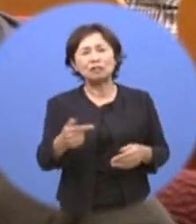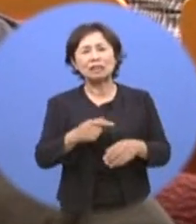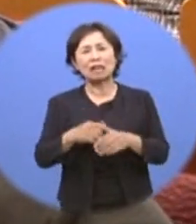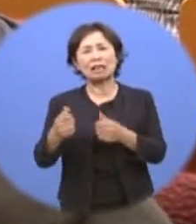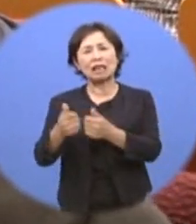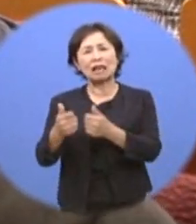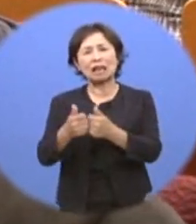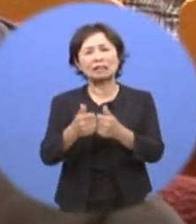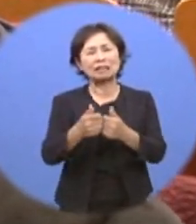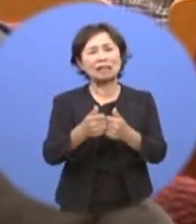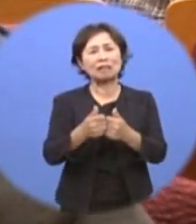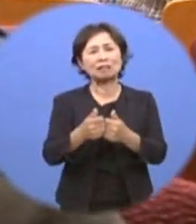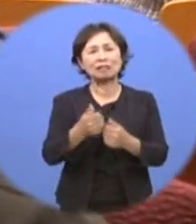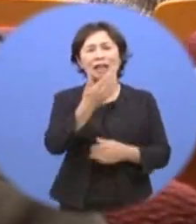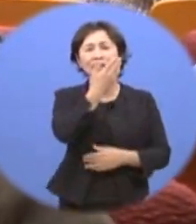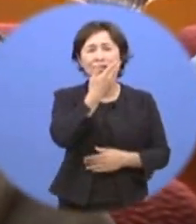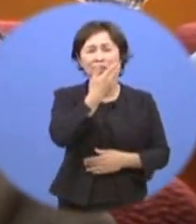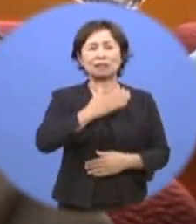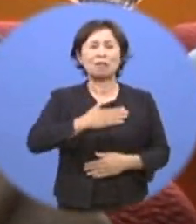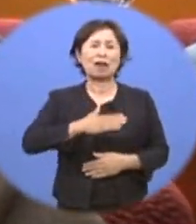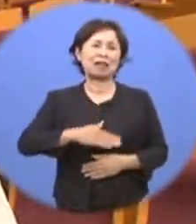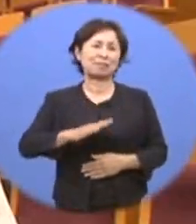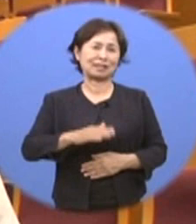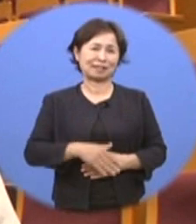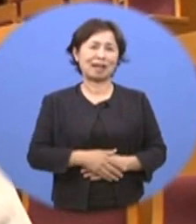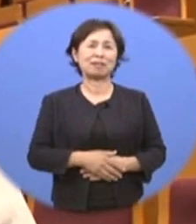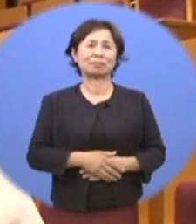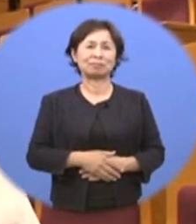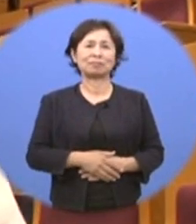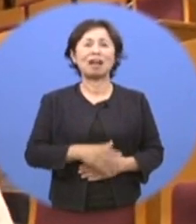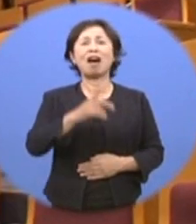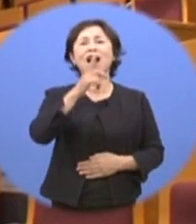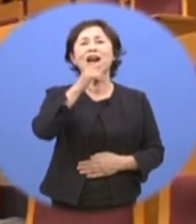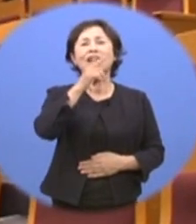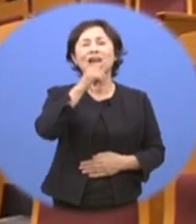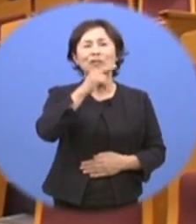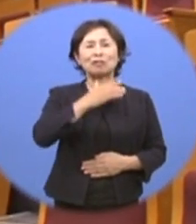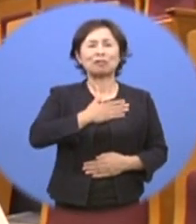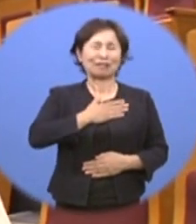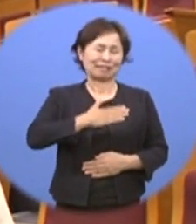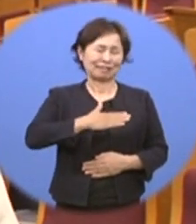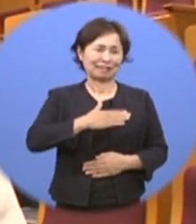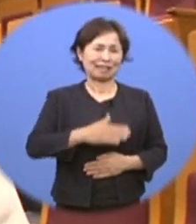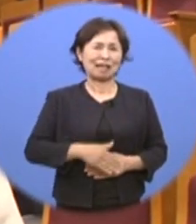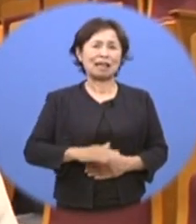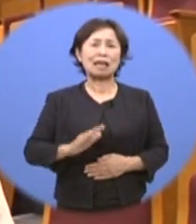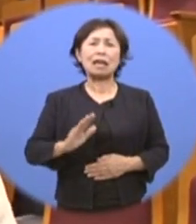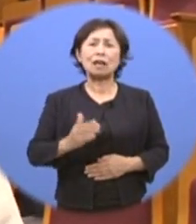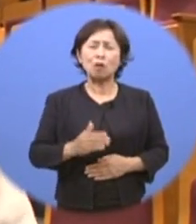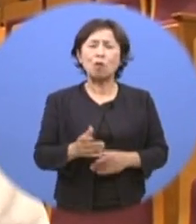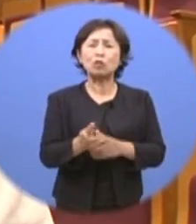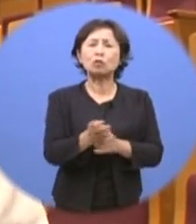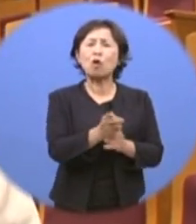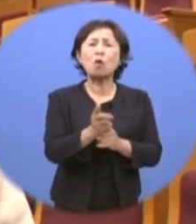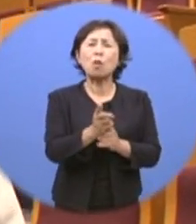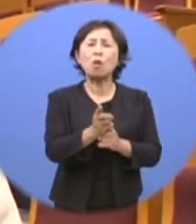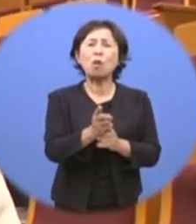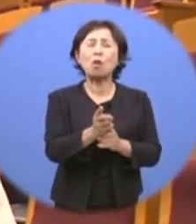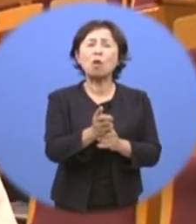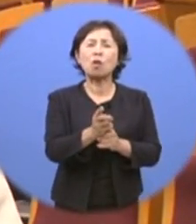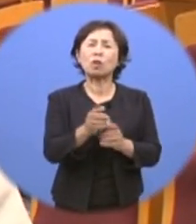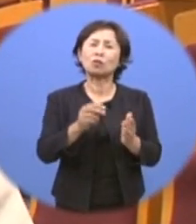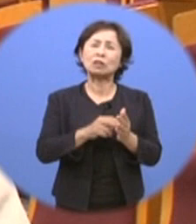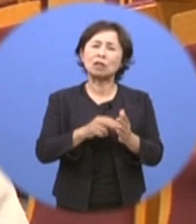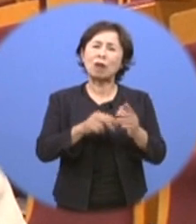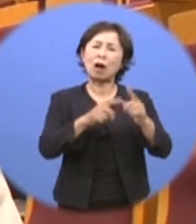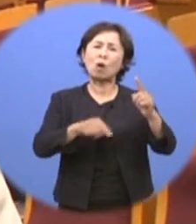っていくっていうことの大切さがよく伝わってきました。 あ、なるほどっていうところは聞けたので、ただやっぱりその消防としては法的なところが